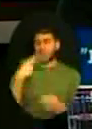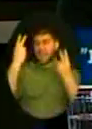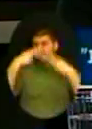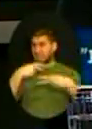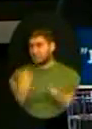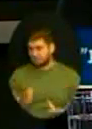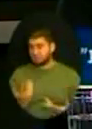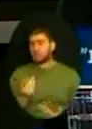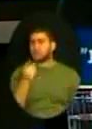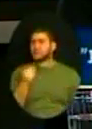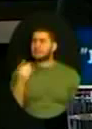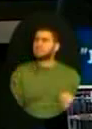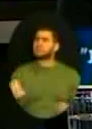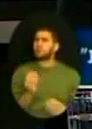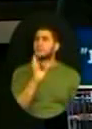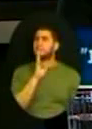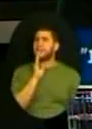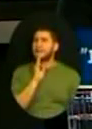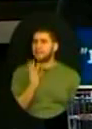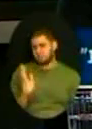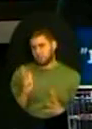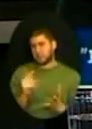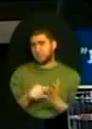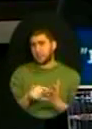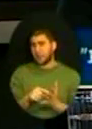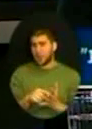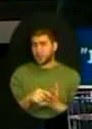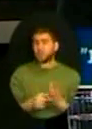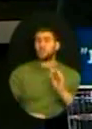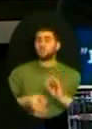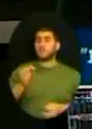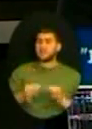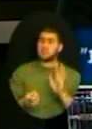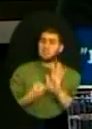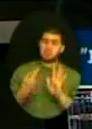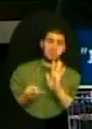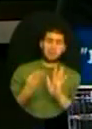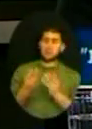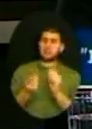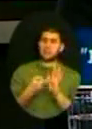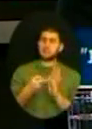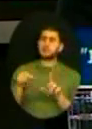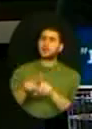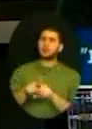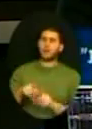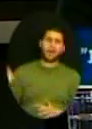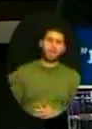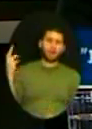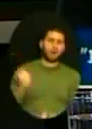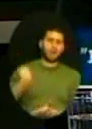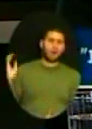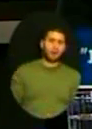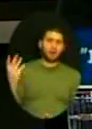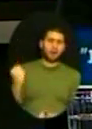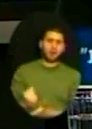הבנתנו, הוא מוסד בעייתי בלשון המעטה, בכך שבעצם השופט לא פעם ולא פעמיים משמש כחותמת גומי, כמי